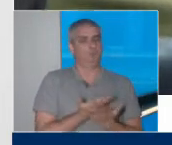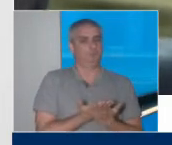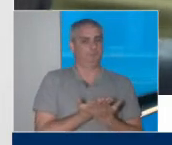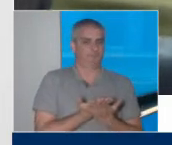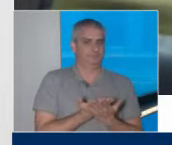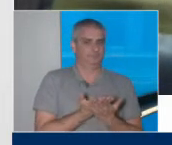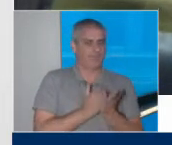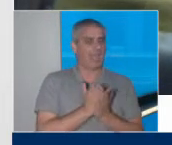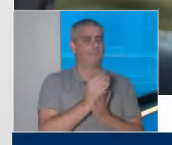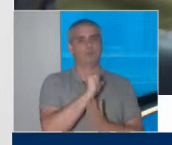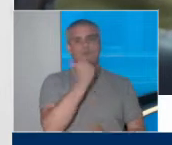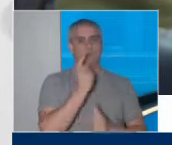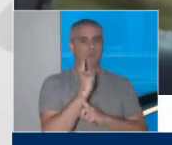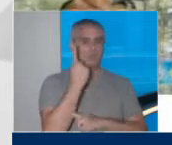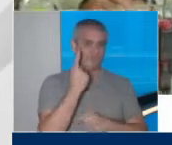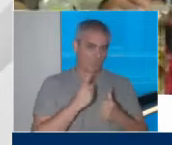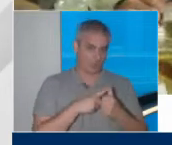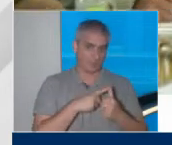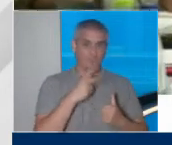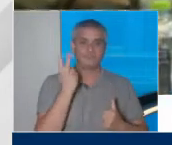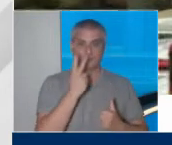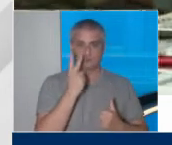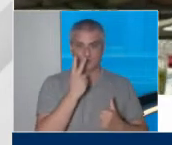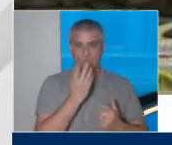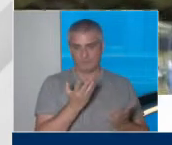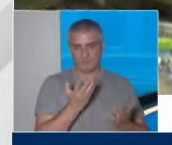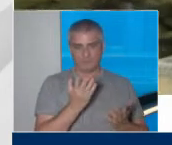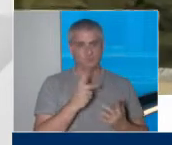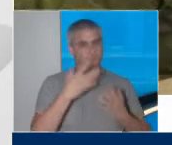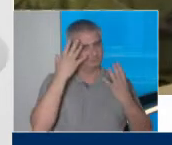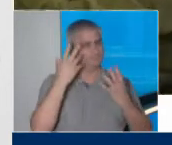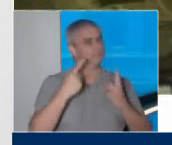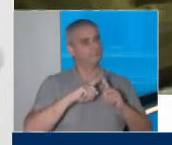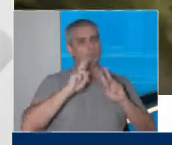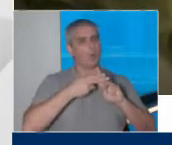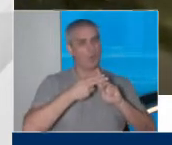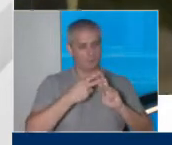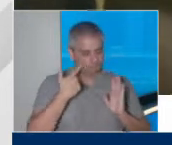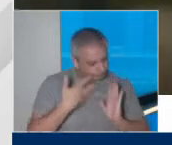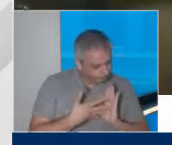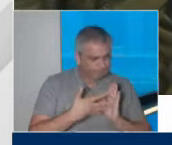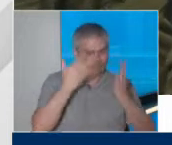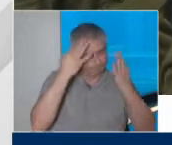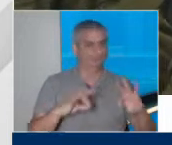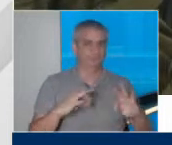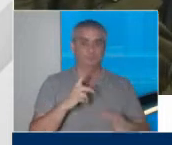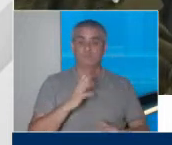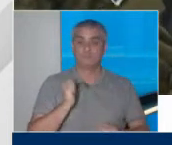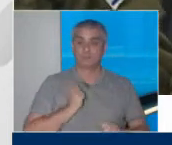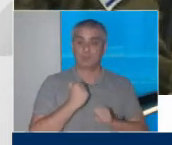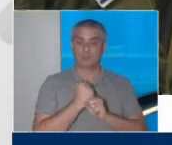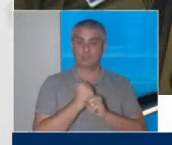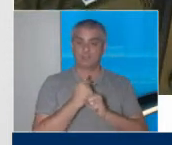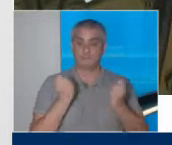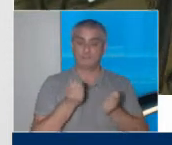תינתן האמינות הגבוהה ביותר, וכמובן הקרדיט הבינלאומי. כן. בהקשר הזה, ואני חושב שצהל, מה שהוא עושה בפרסום של